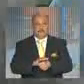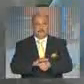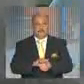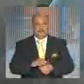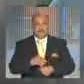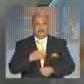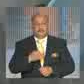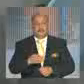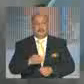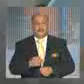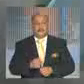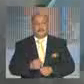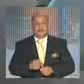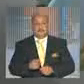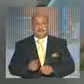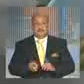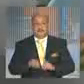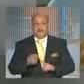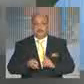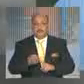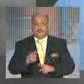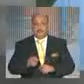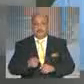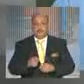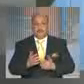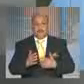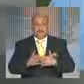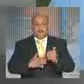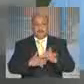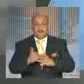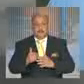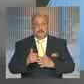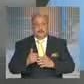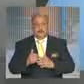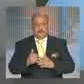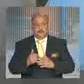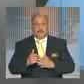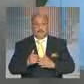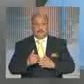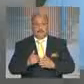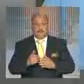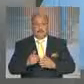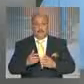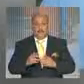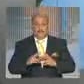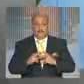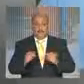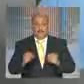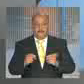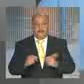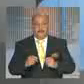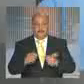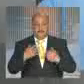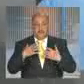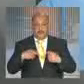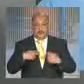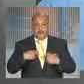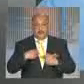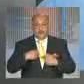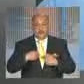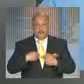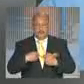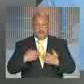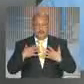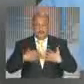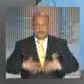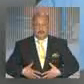تعمله بعد ما تعمل الأكت هذاك لازمك تغسل يديك. دوما ندخل نغسل من غادي، قبل ما نزيد ندخل الصالة نغسل بحذاء المريض،